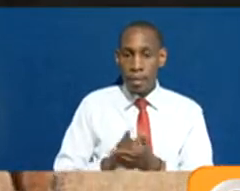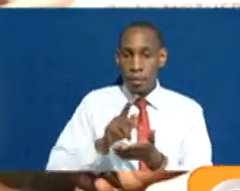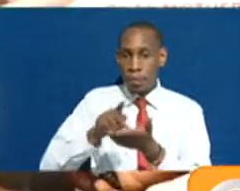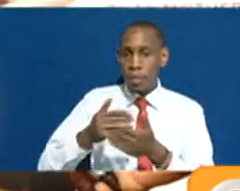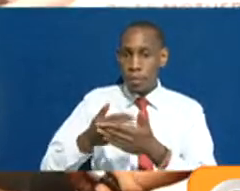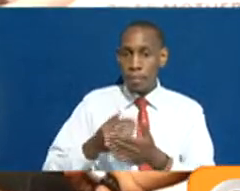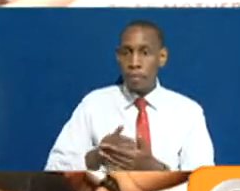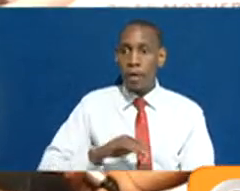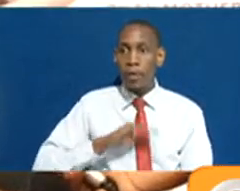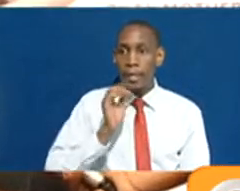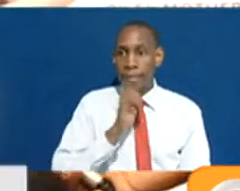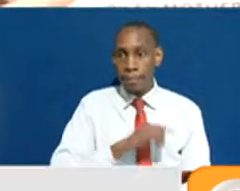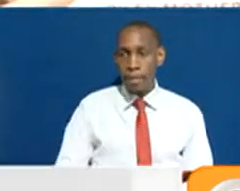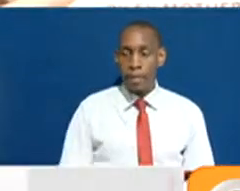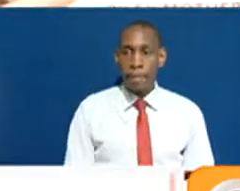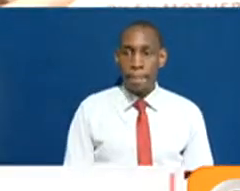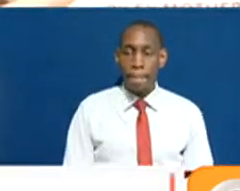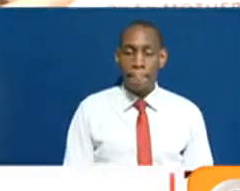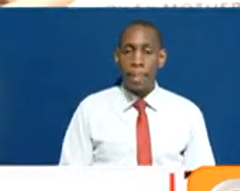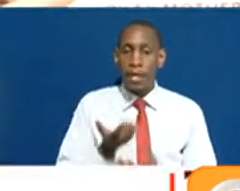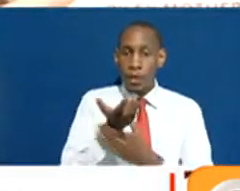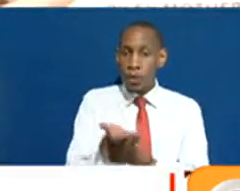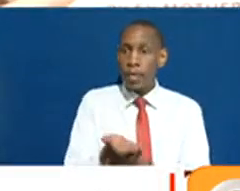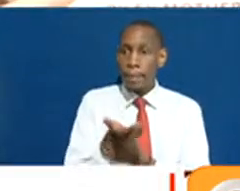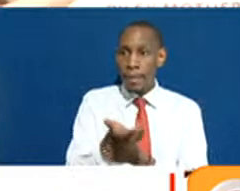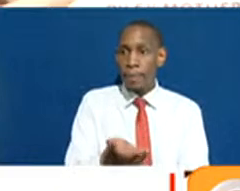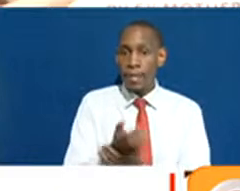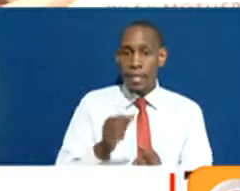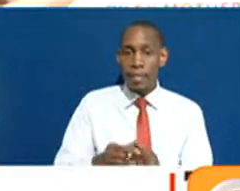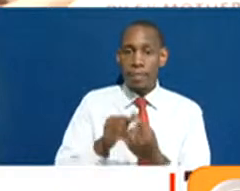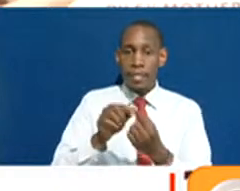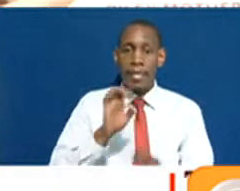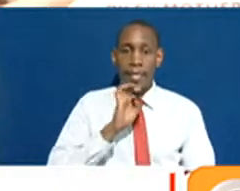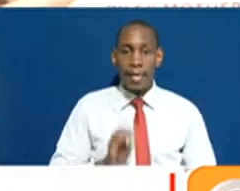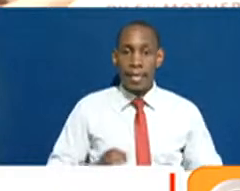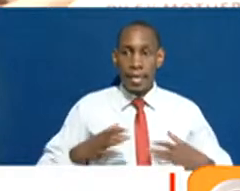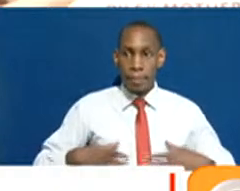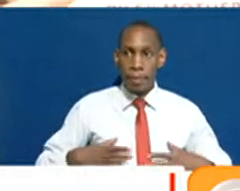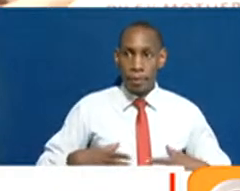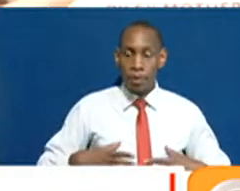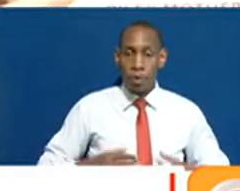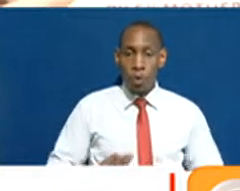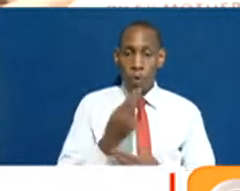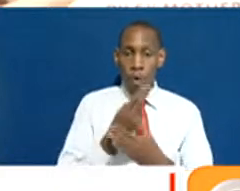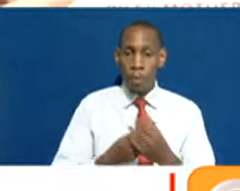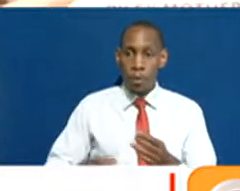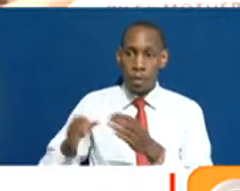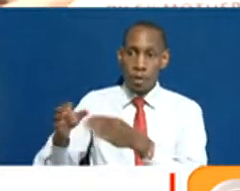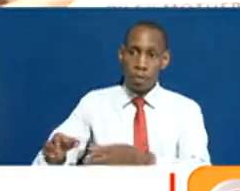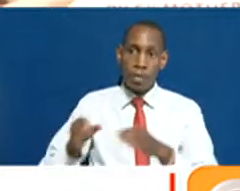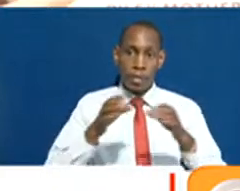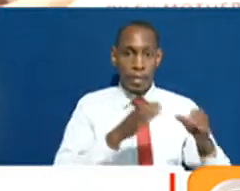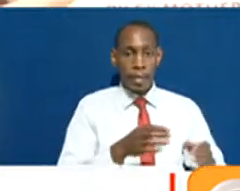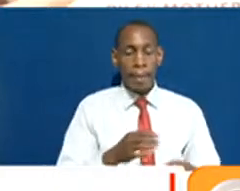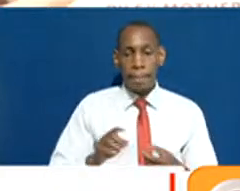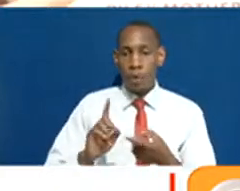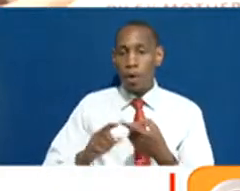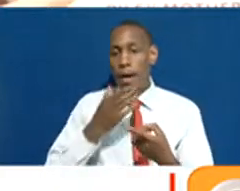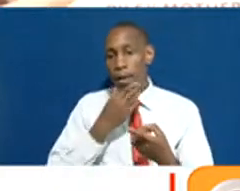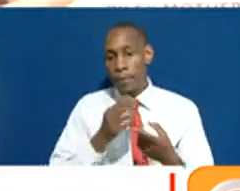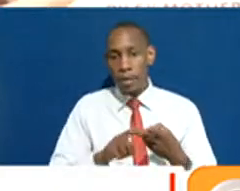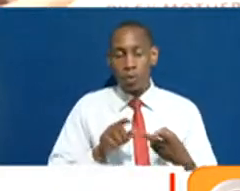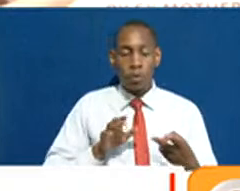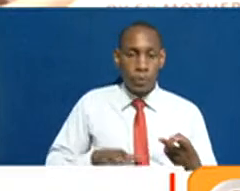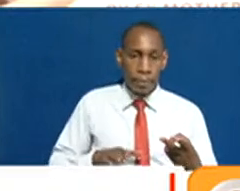chake. Tungeomba sana sana wale elders kutoka pande zote, wanaume,